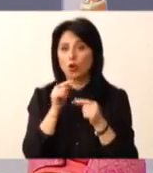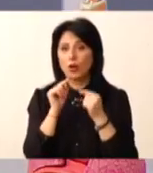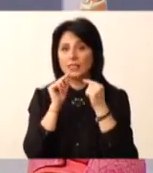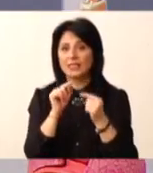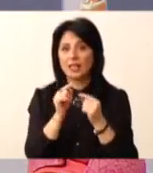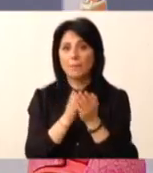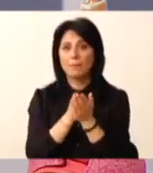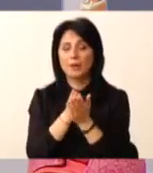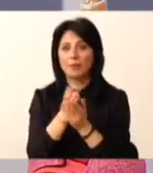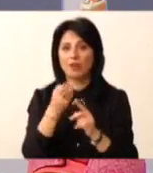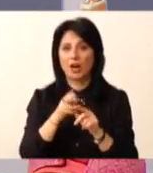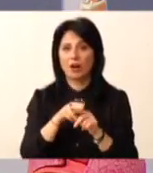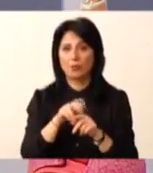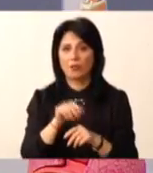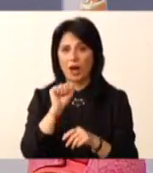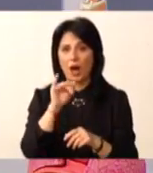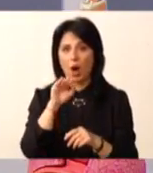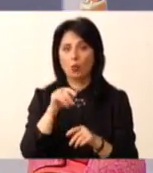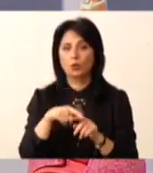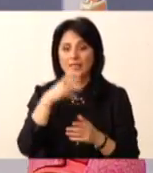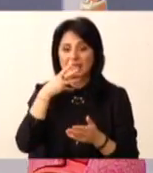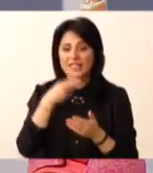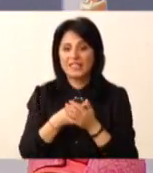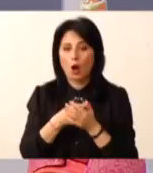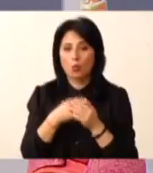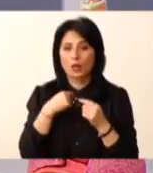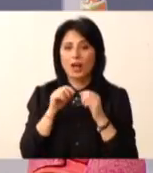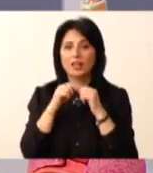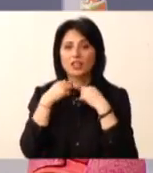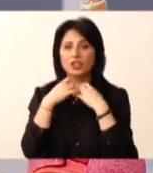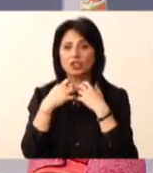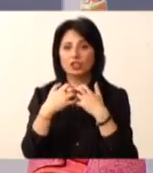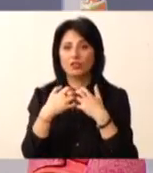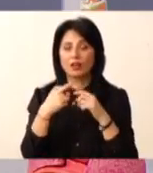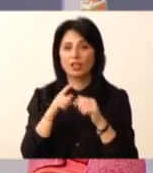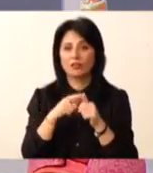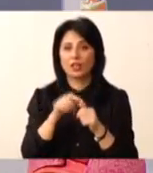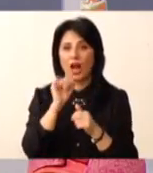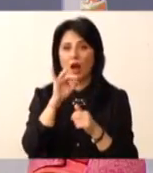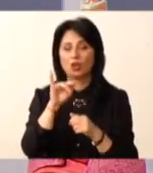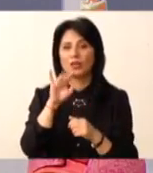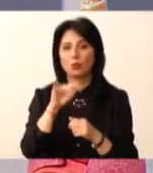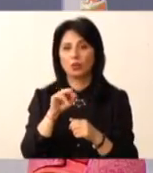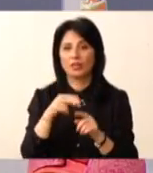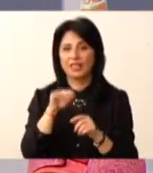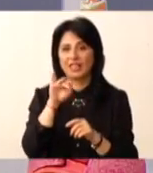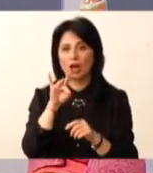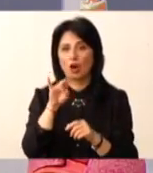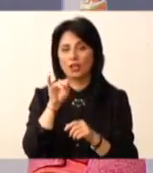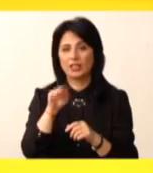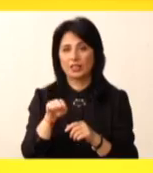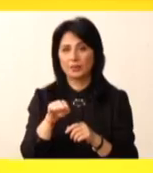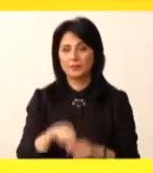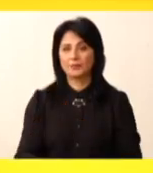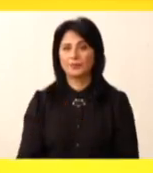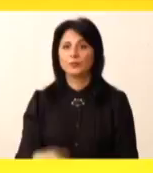წინააღმდეგ მიმართულ, აი ესეთ აუტო, ანუ საკუთარი ქსოვილის მიმართ აგრესიას ეწოდება აუტოიმუნური თიროიდიტი.